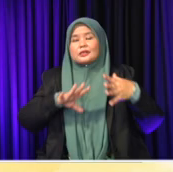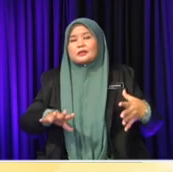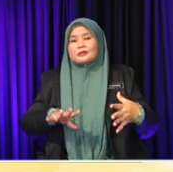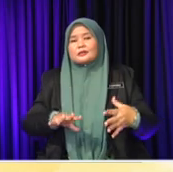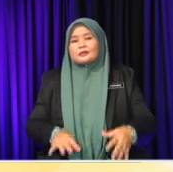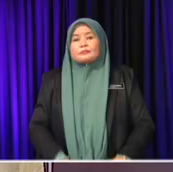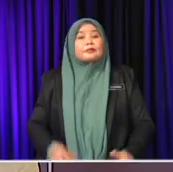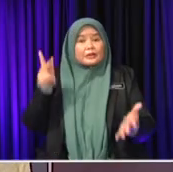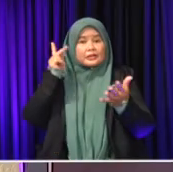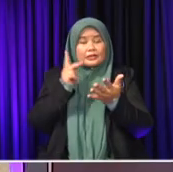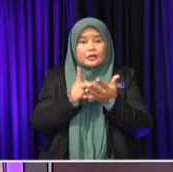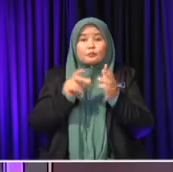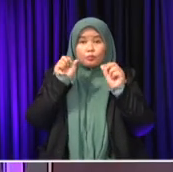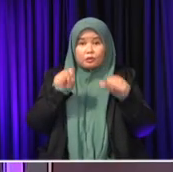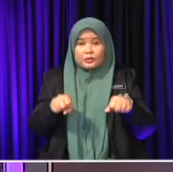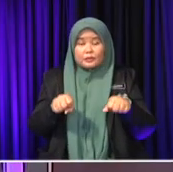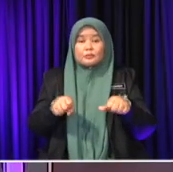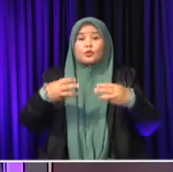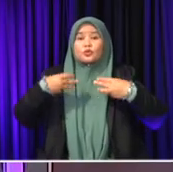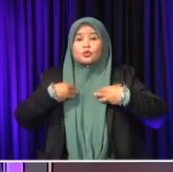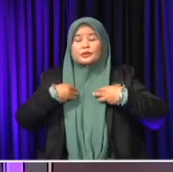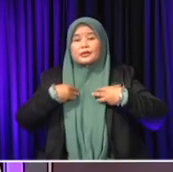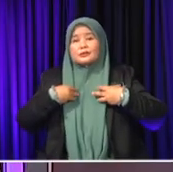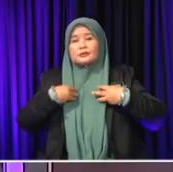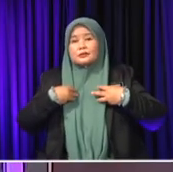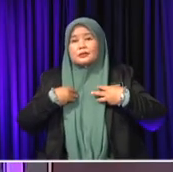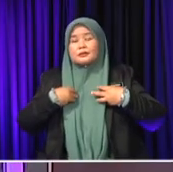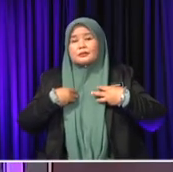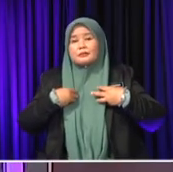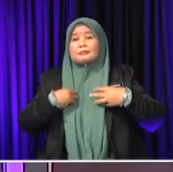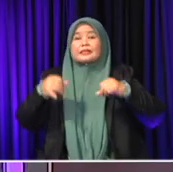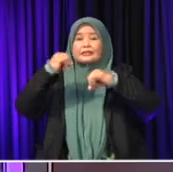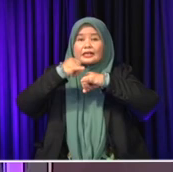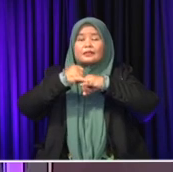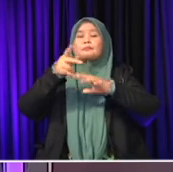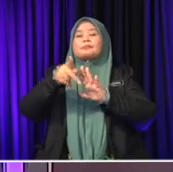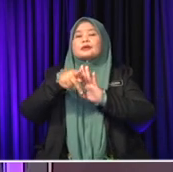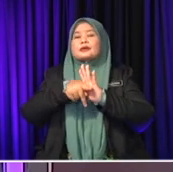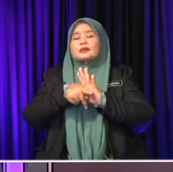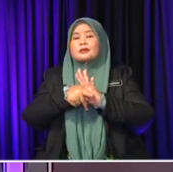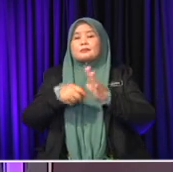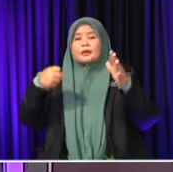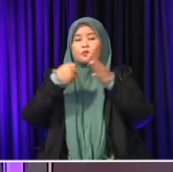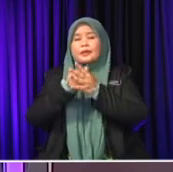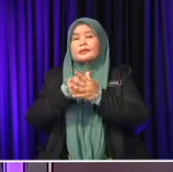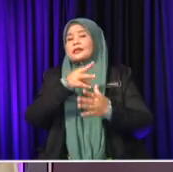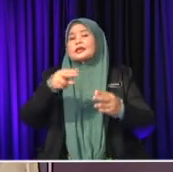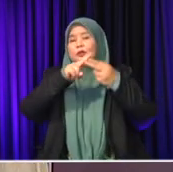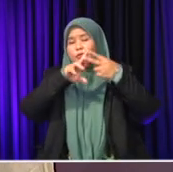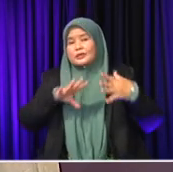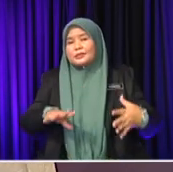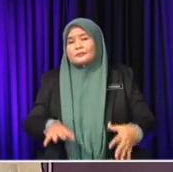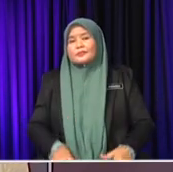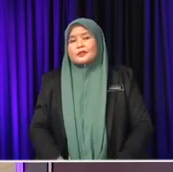mengenal boleh mewujudkan ataupun menjalin perpaduan dan Perhubungan yang Harmoni mungkin ada